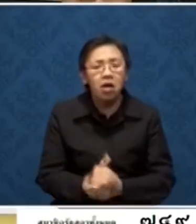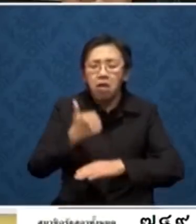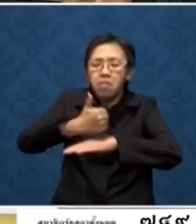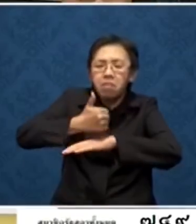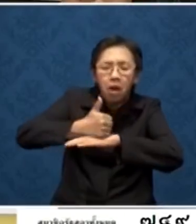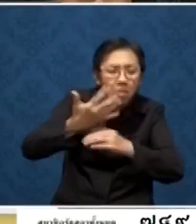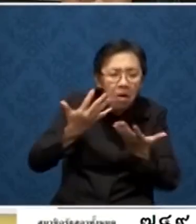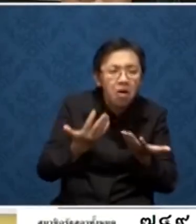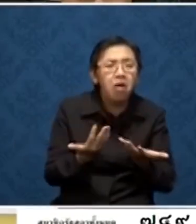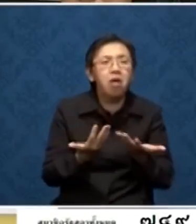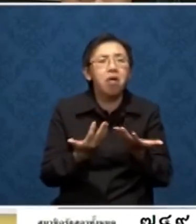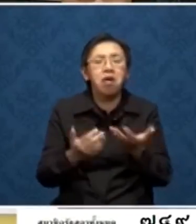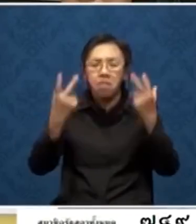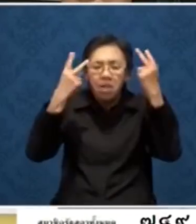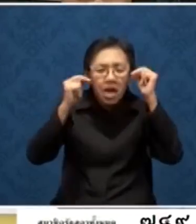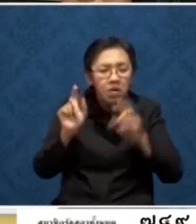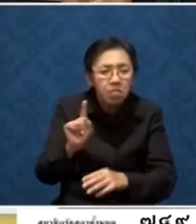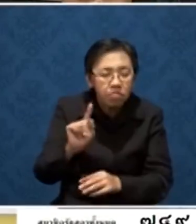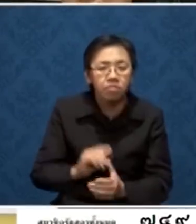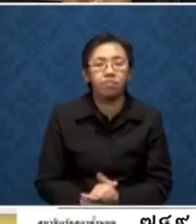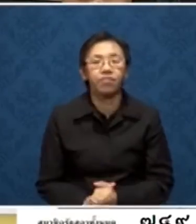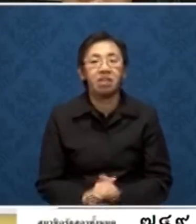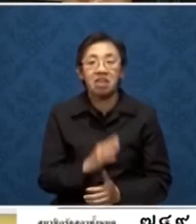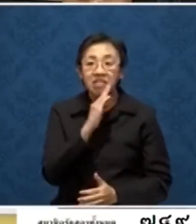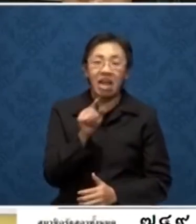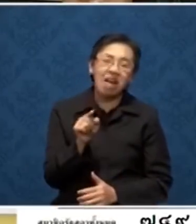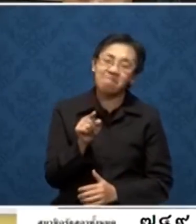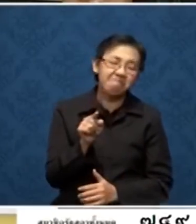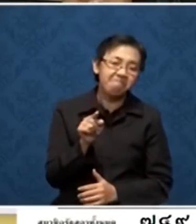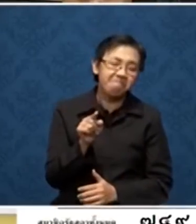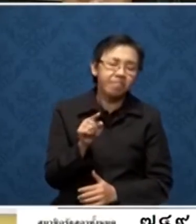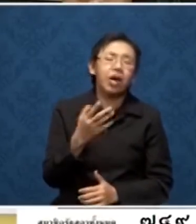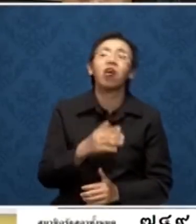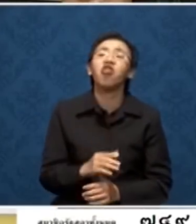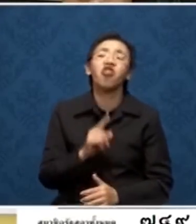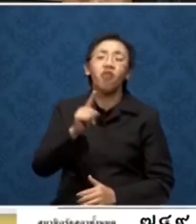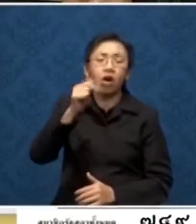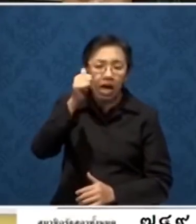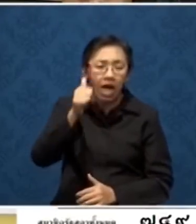ไม่ว่าจะเป็นนายกไหนท่านเอาให้ร่วงเลยครับ